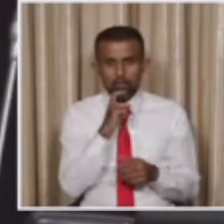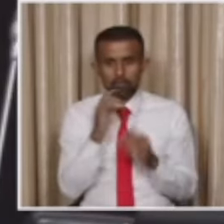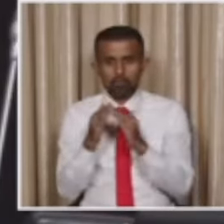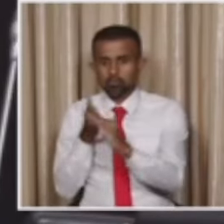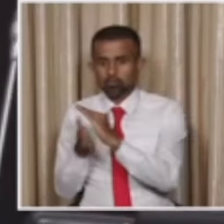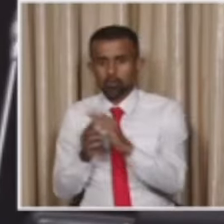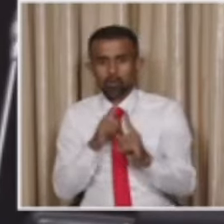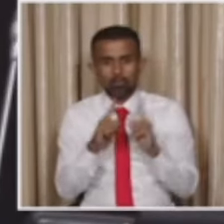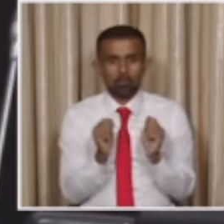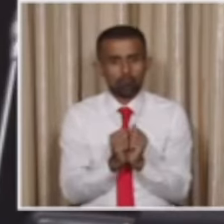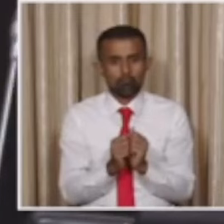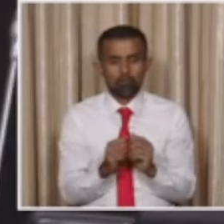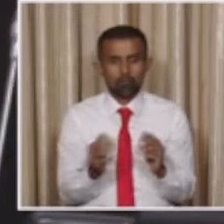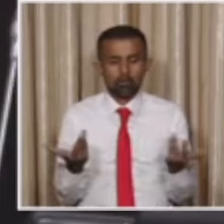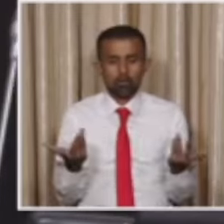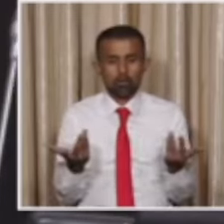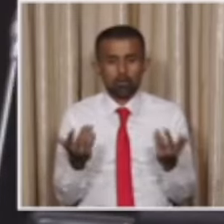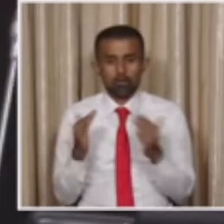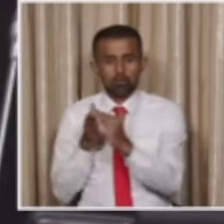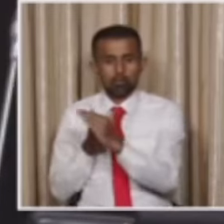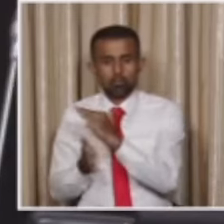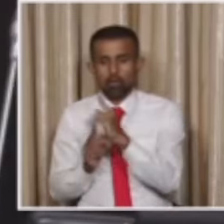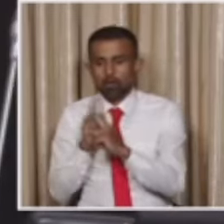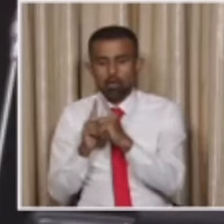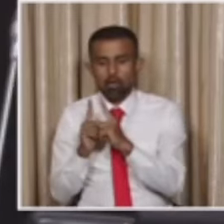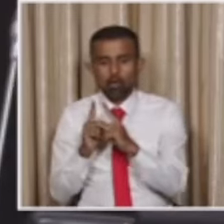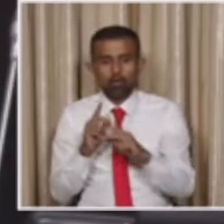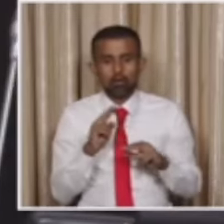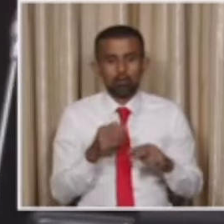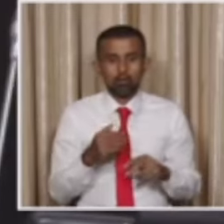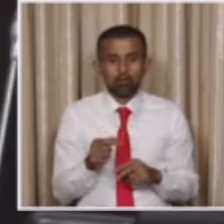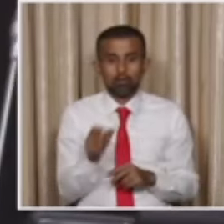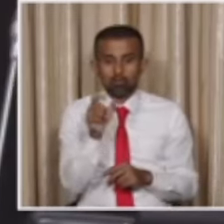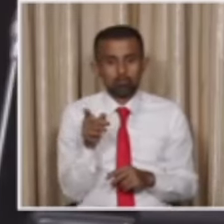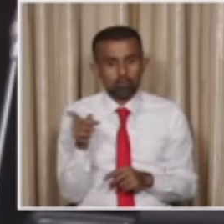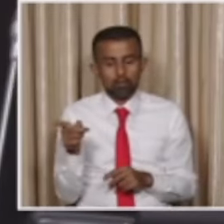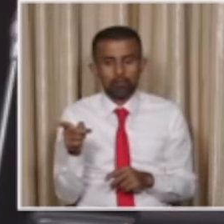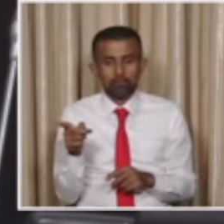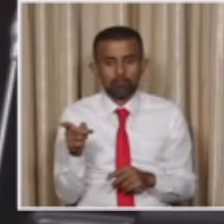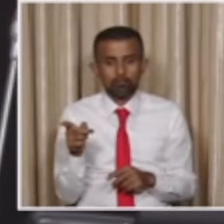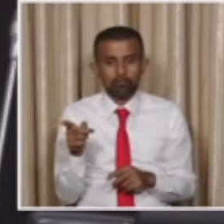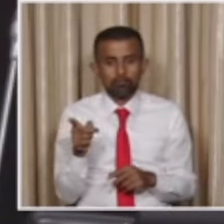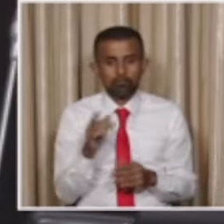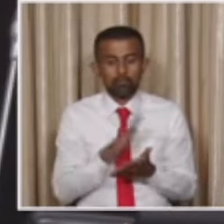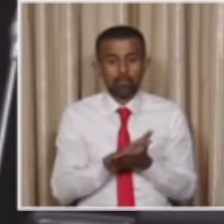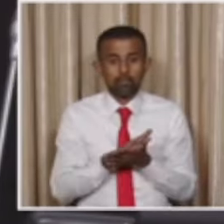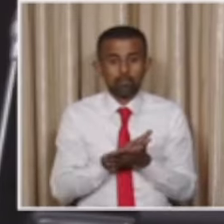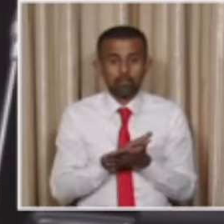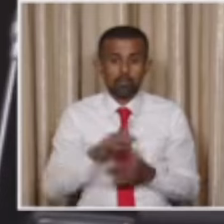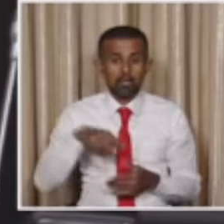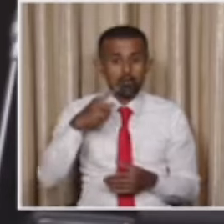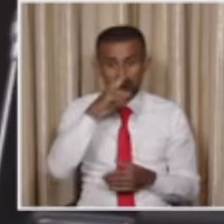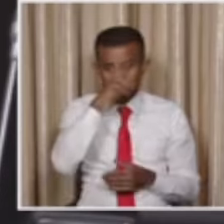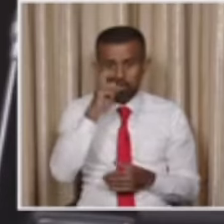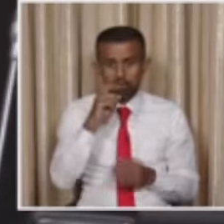කරාට හරියන්නේ නැහනේ. චේම්බර් එකට ගිහිල්ලා කියපුවාම පයිසම් මුස්තාපා මම ඔබතුමාට මේ එච්චීට කියලා හෙට ලබන